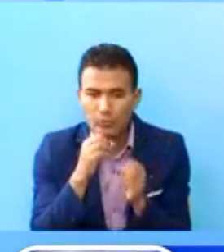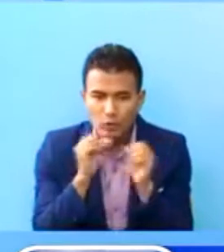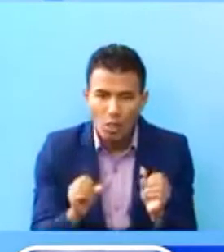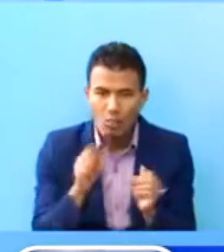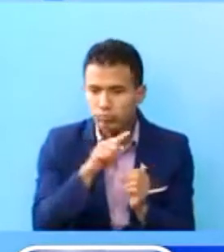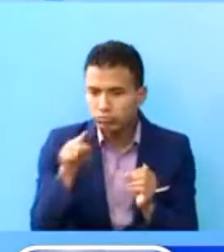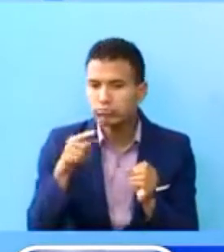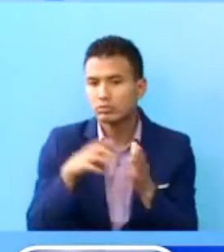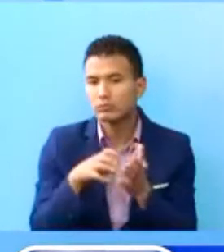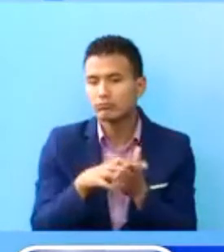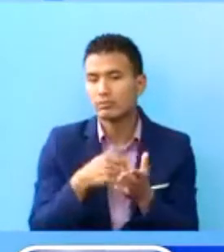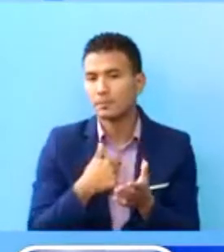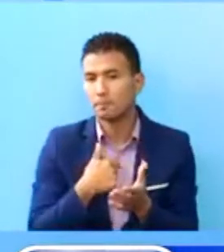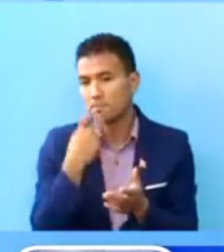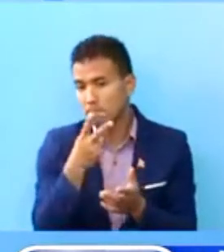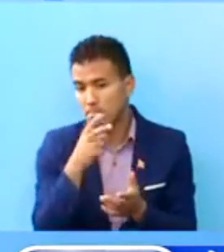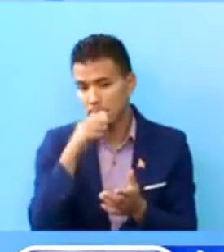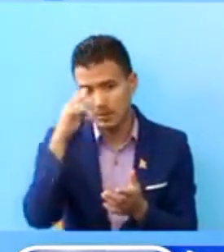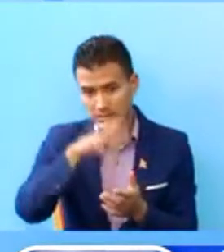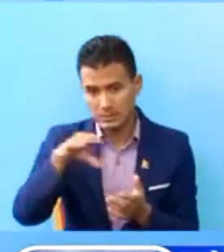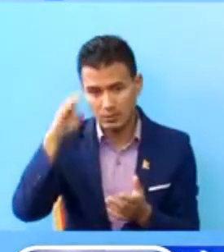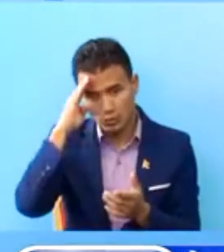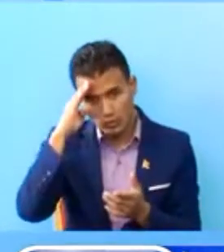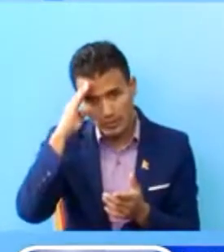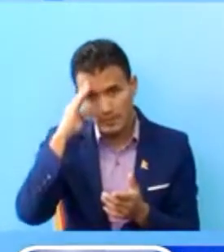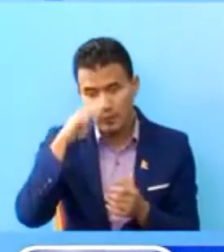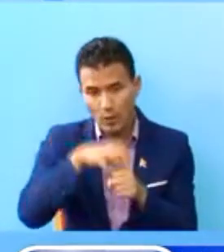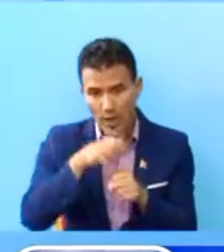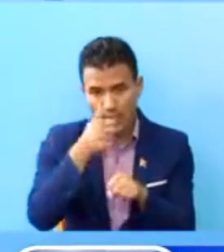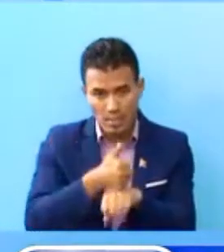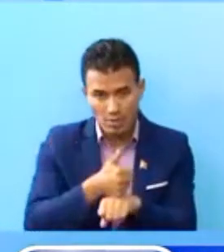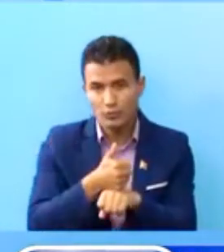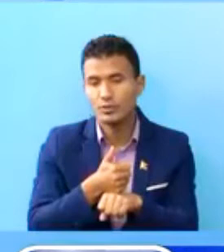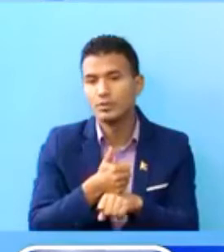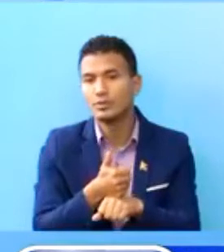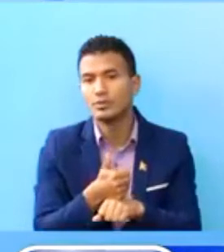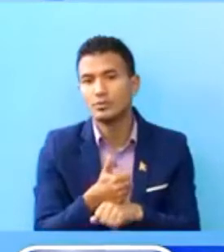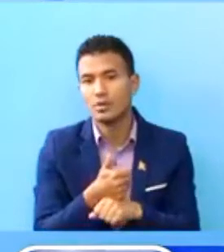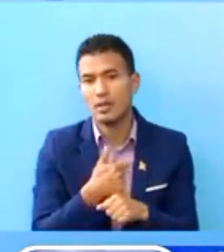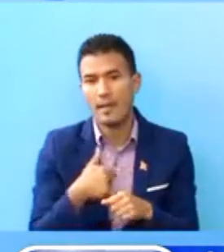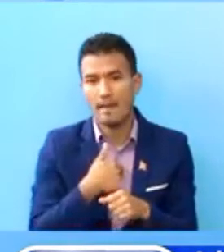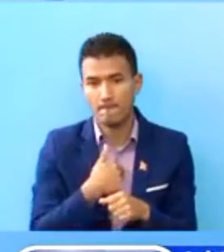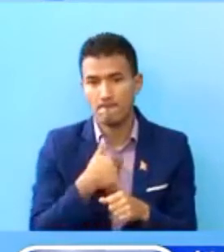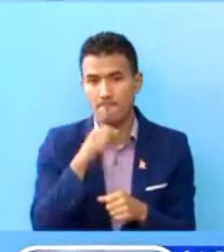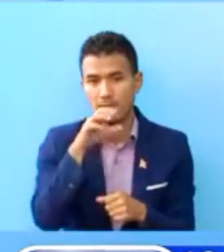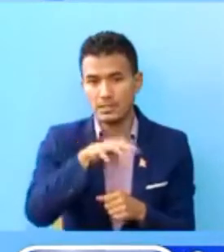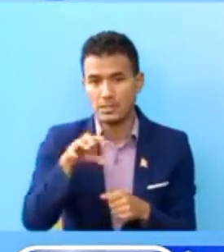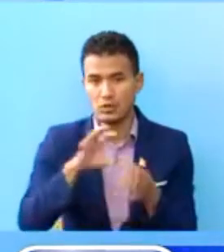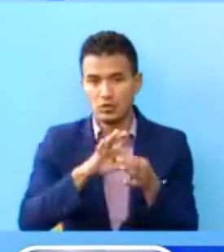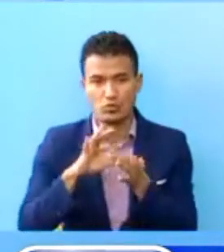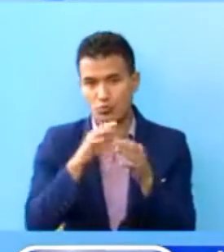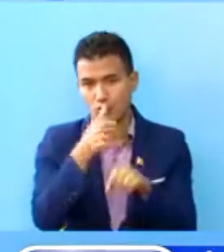जाने हो, त्यस्तो ठाउँहरूलाई हामीले स्थानीय सरकार, वार्ड अध्यक्ष अथवा हाम्रा स्थानीय संयोजक,